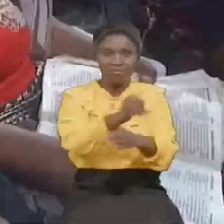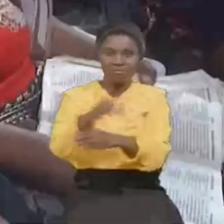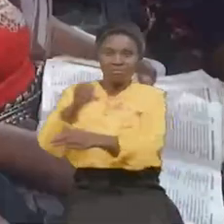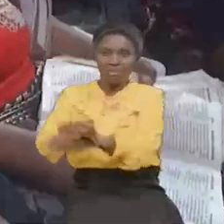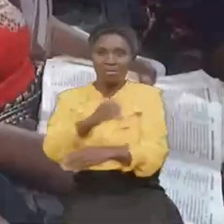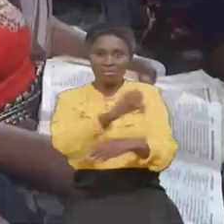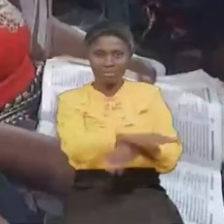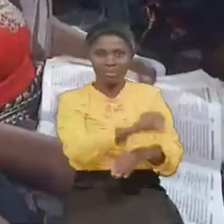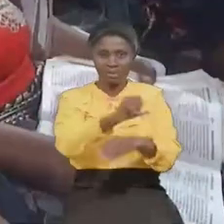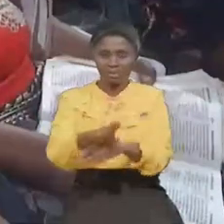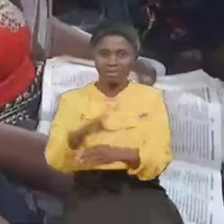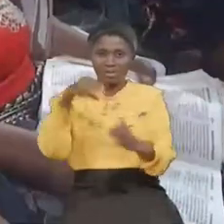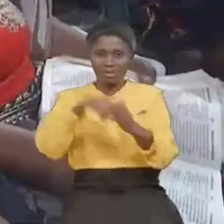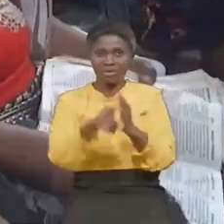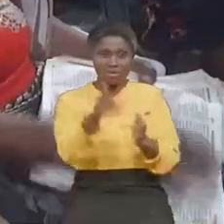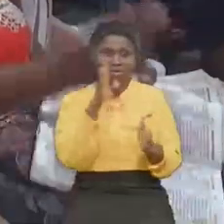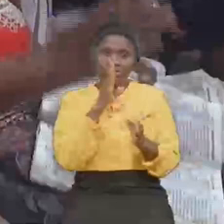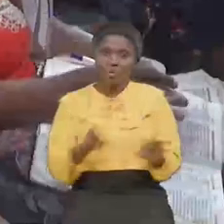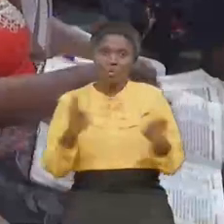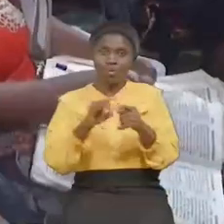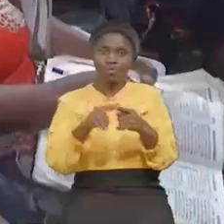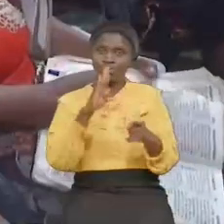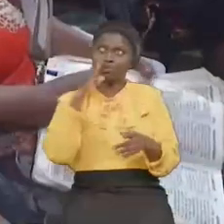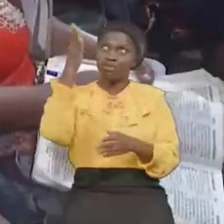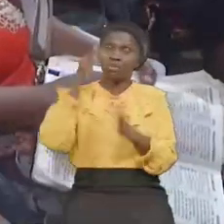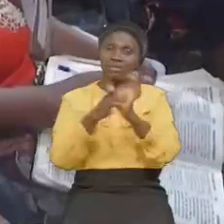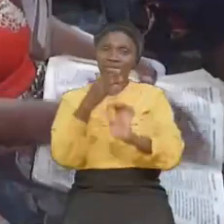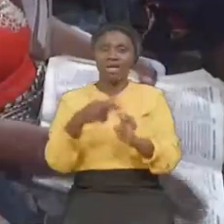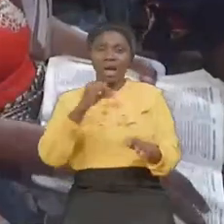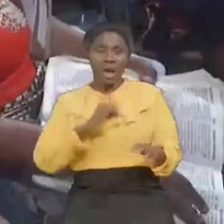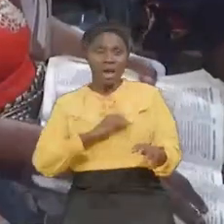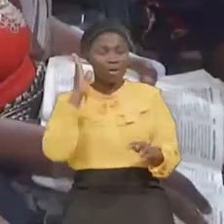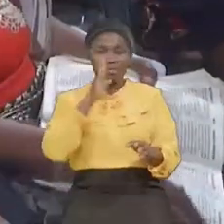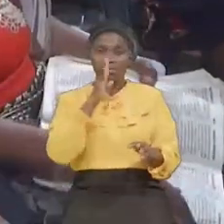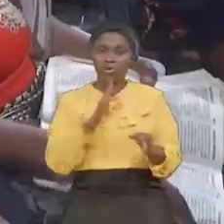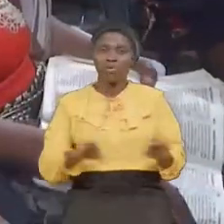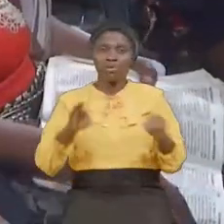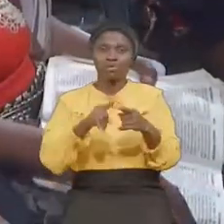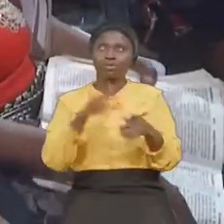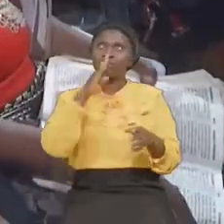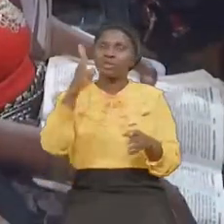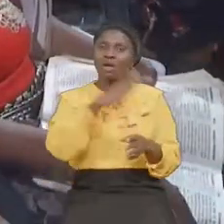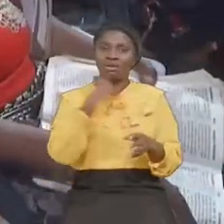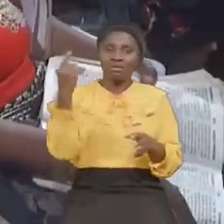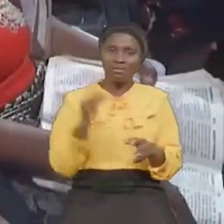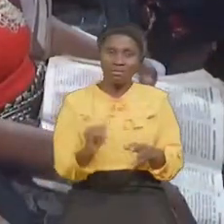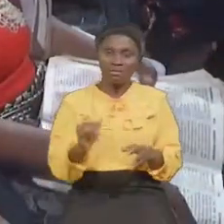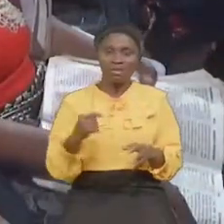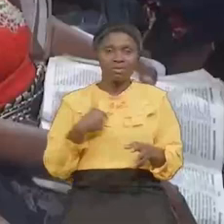Je serai digne d'être là-bas. Et pour toujours et toujours, nous serons à la présence du